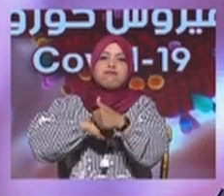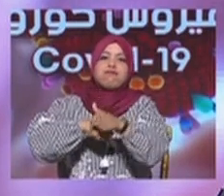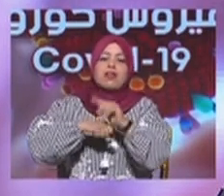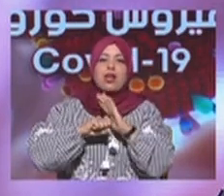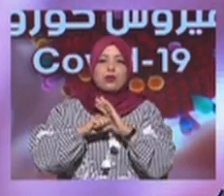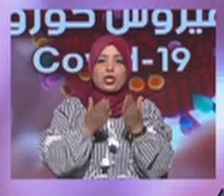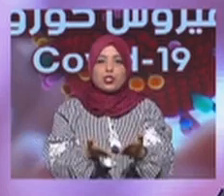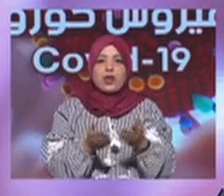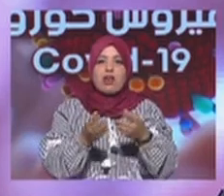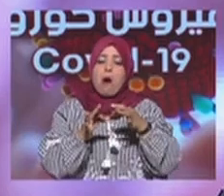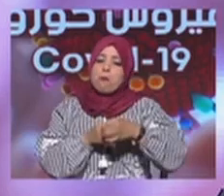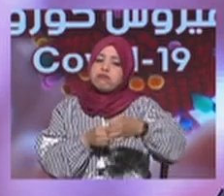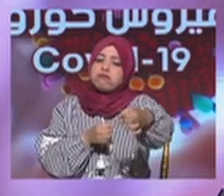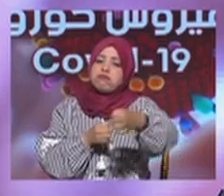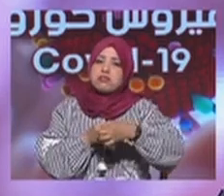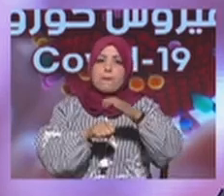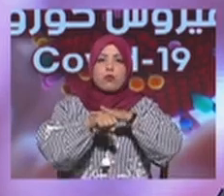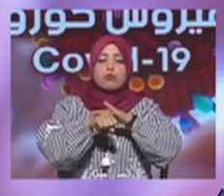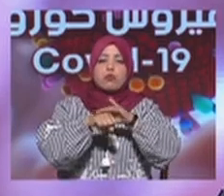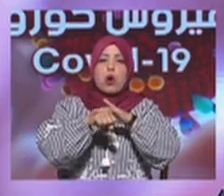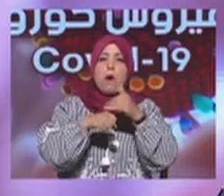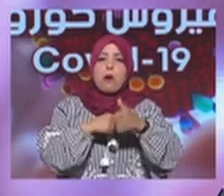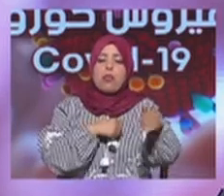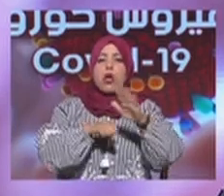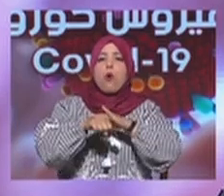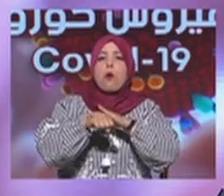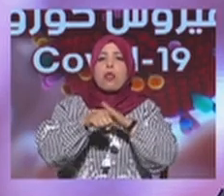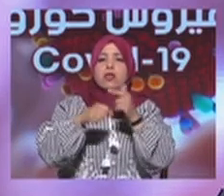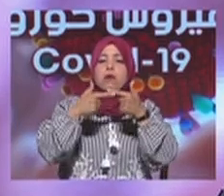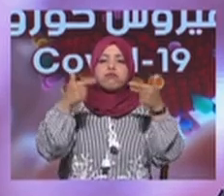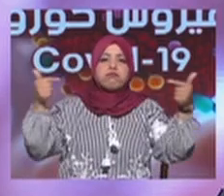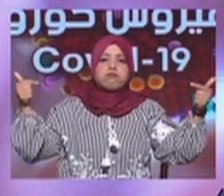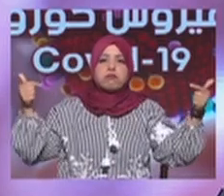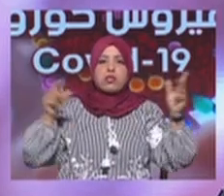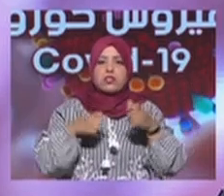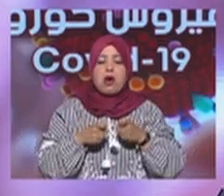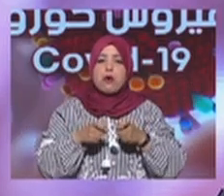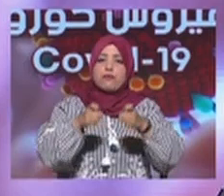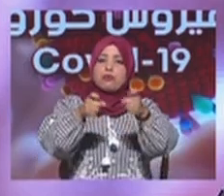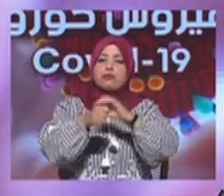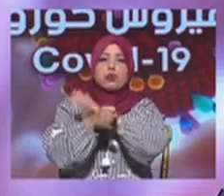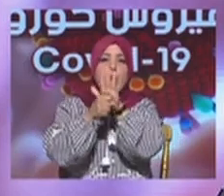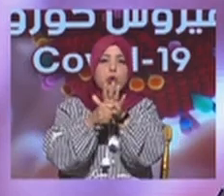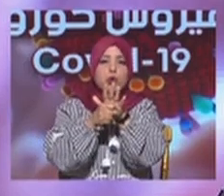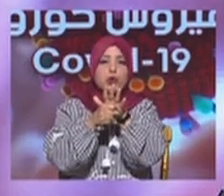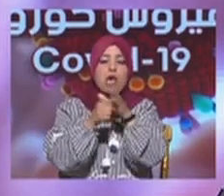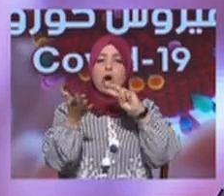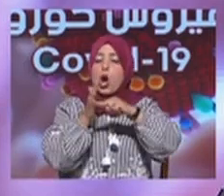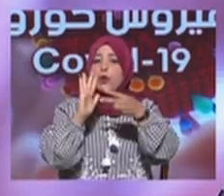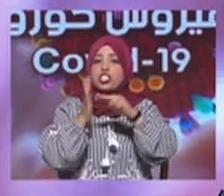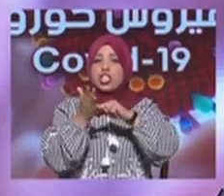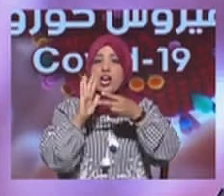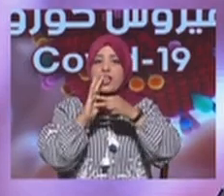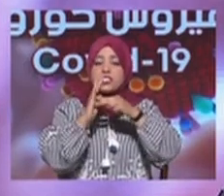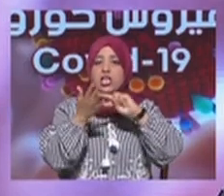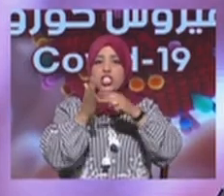نواصل ونتحدث في هذا الموضوع وأيضا في مواضيع أخرى تهم آخر مستجدات فيروس كورونا والإجراءات اللي وقع اتخاذها